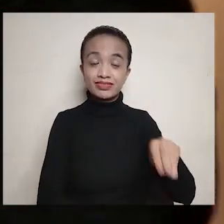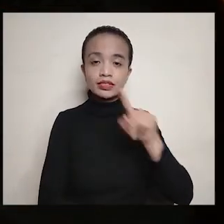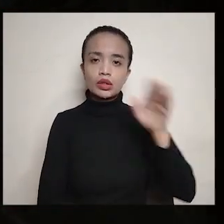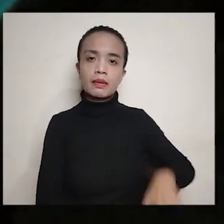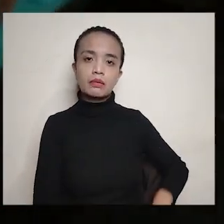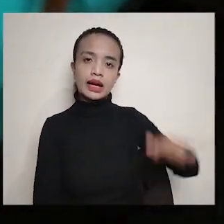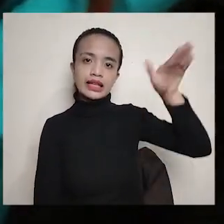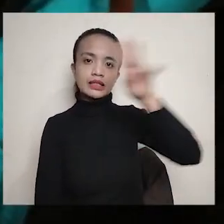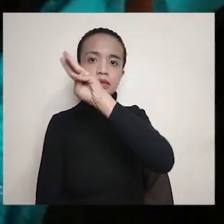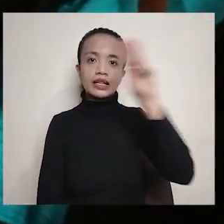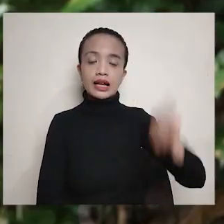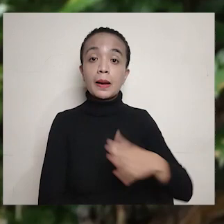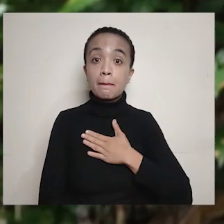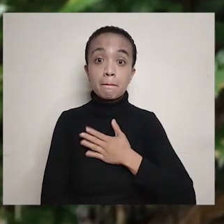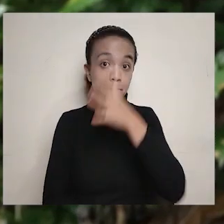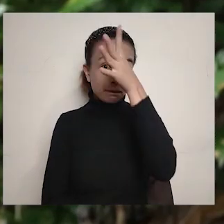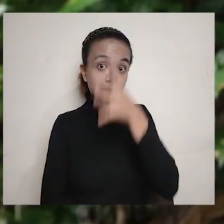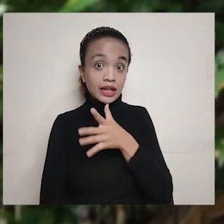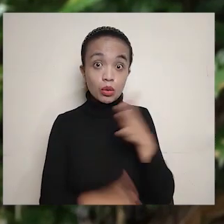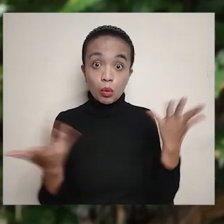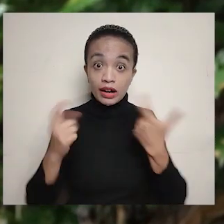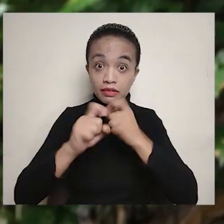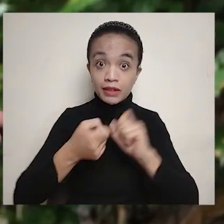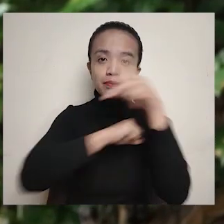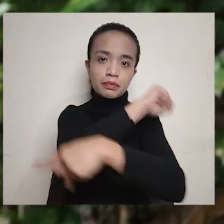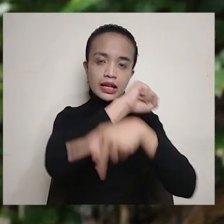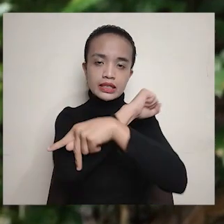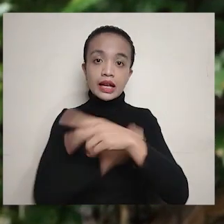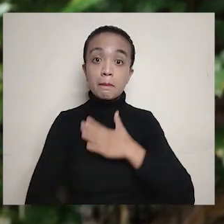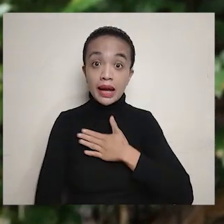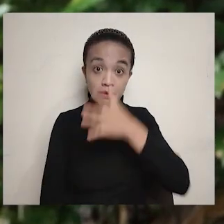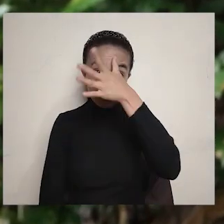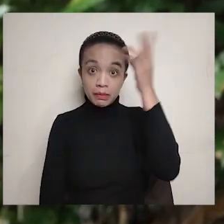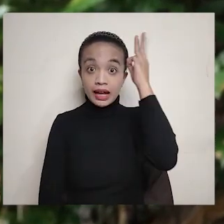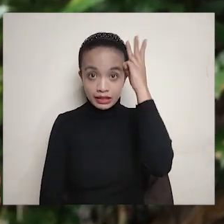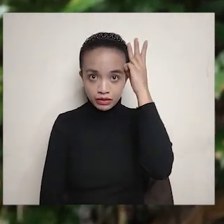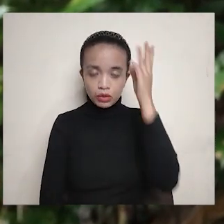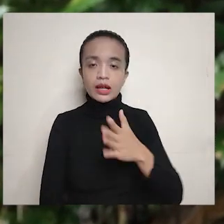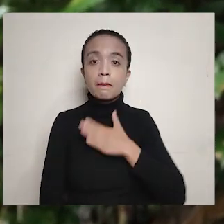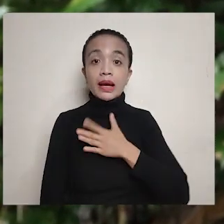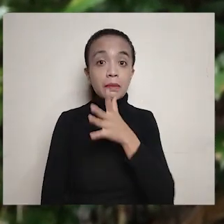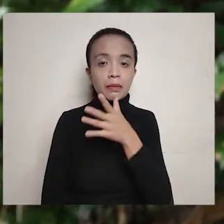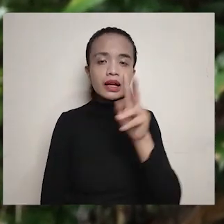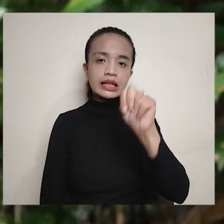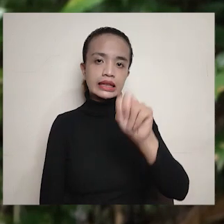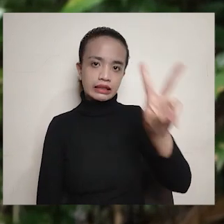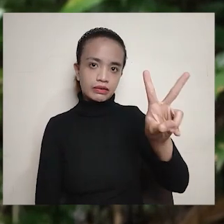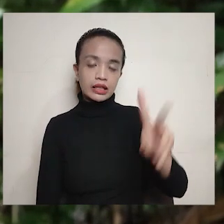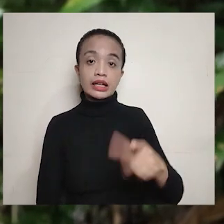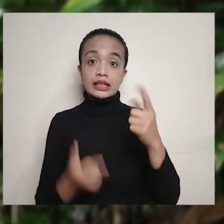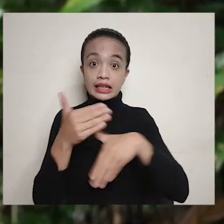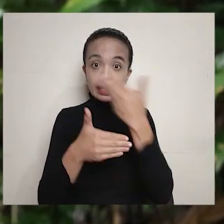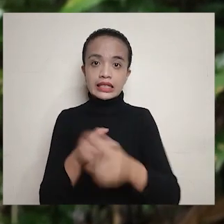lumaki. Yung parents ko naman, galing probinsya. Tatay ko galing Ifugao, nanay ko galing Nueva Vizcaya. Tapos nag-migrate